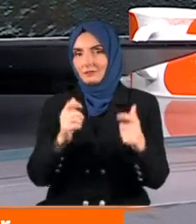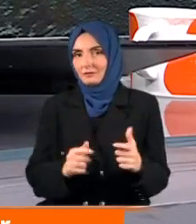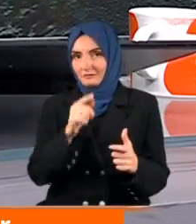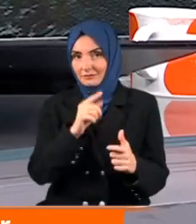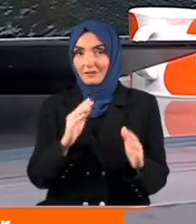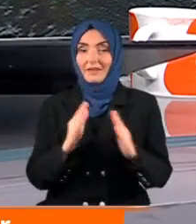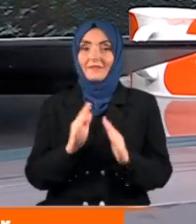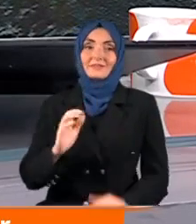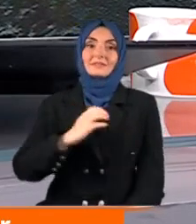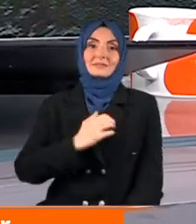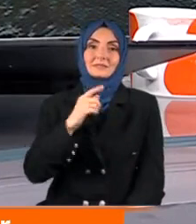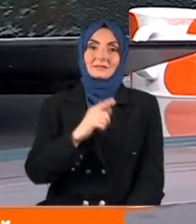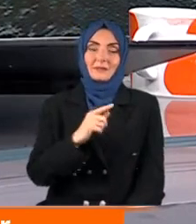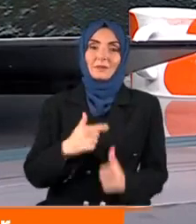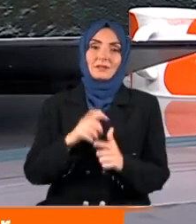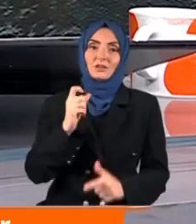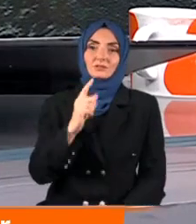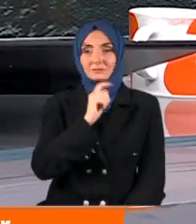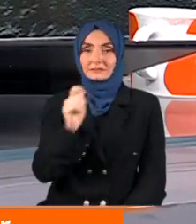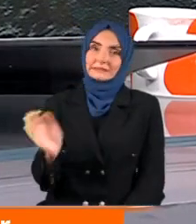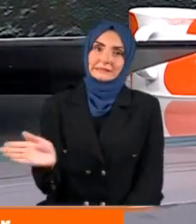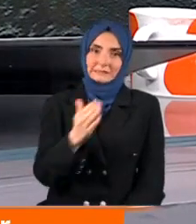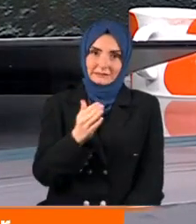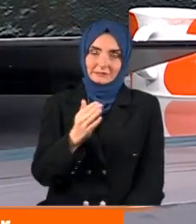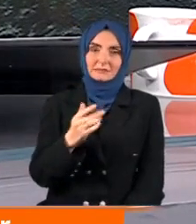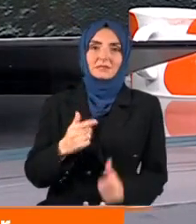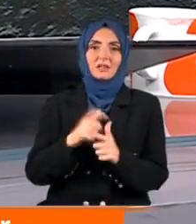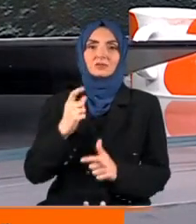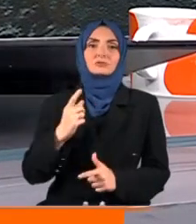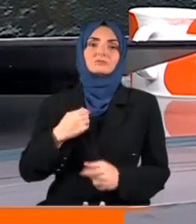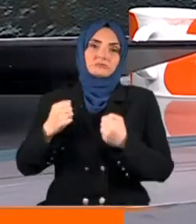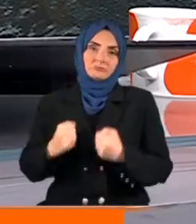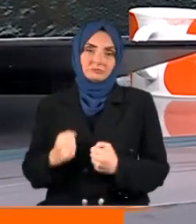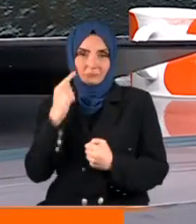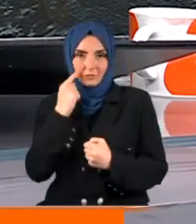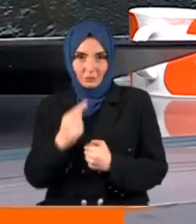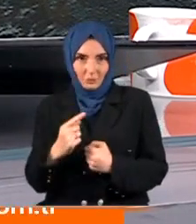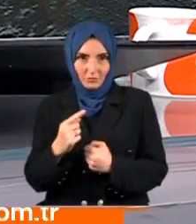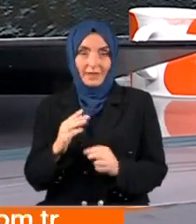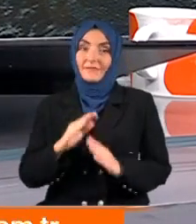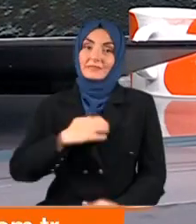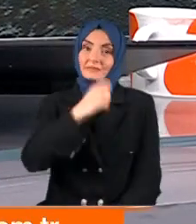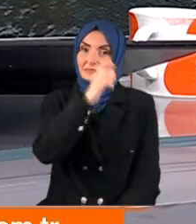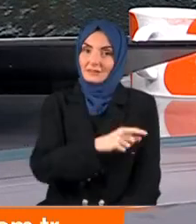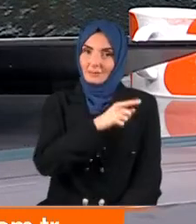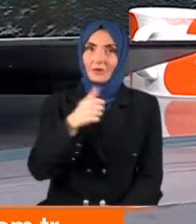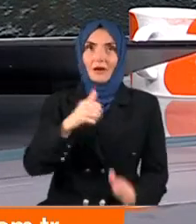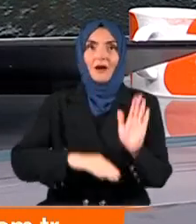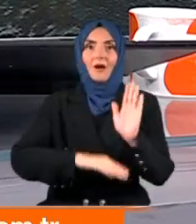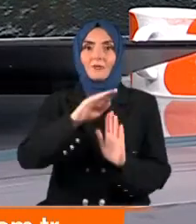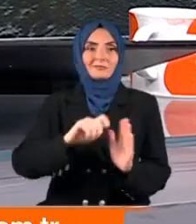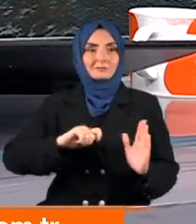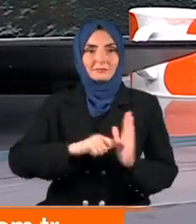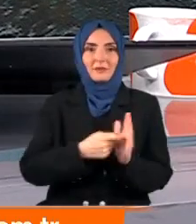istediği kiracı olumsuz yanıt verdi iddiaya göre ev sahibi binanın asansörünü kapatıp kiracısının hasta eşini hastaneye